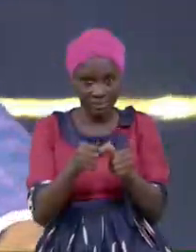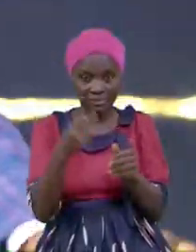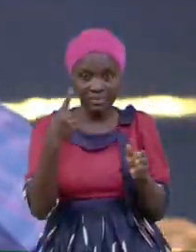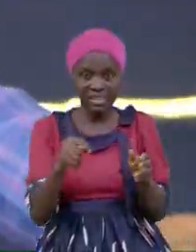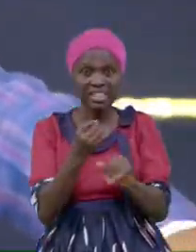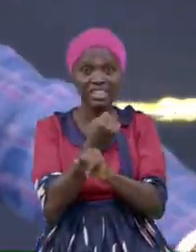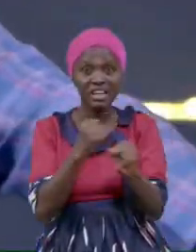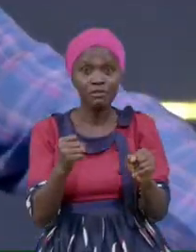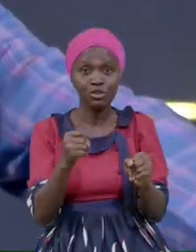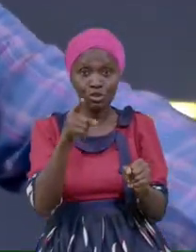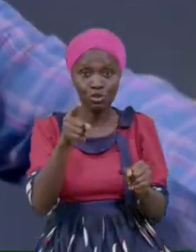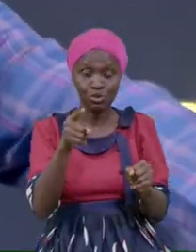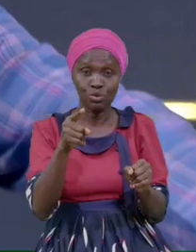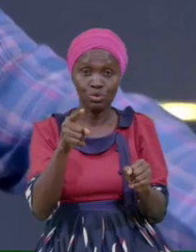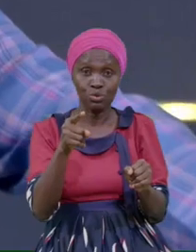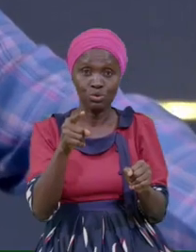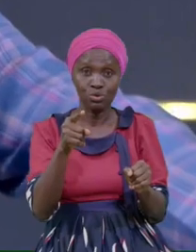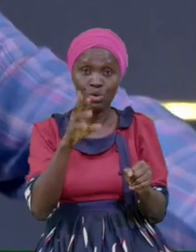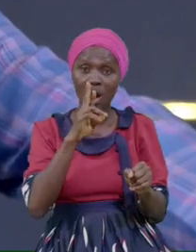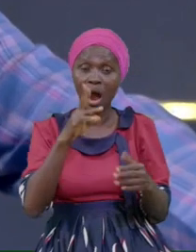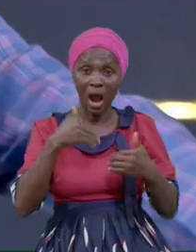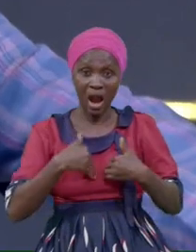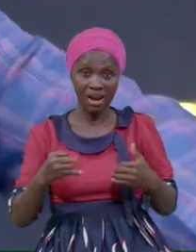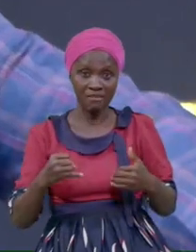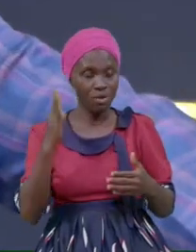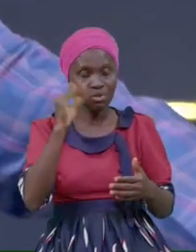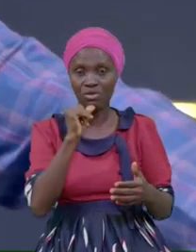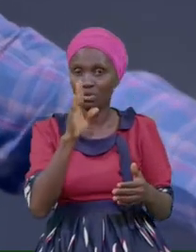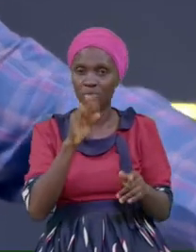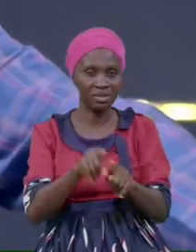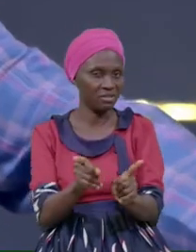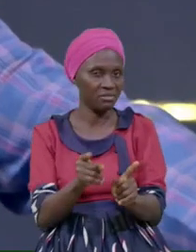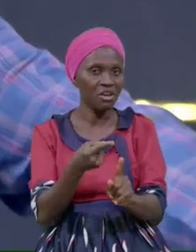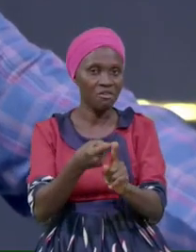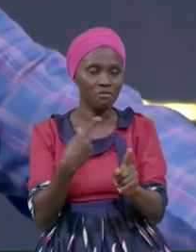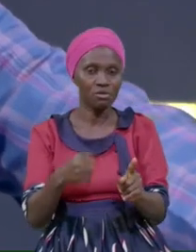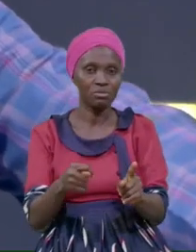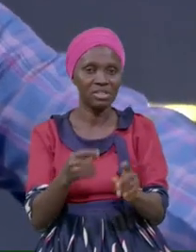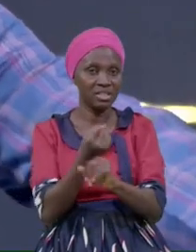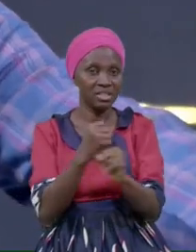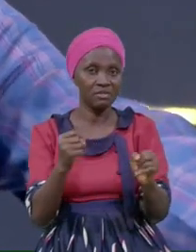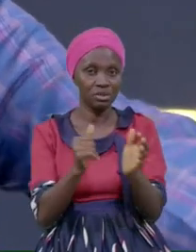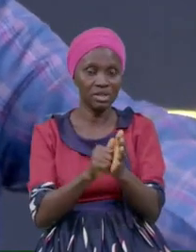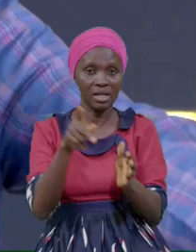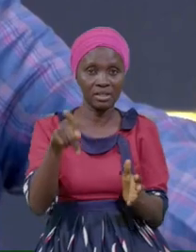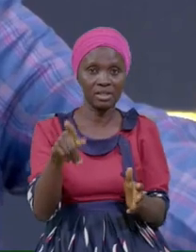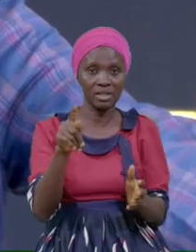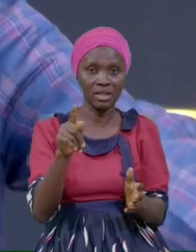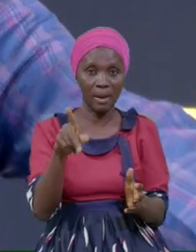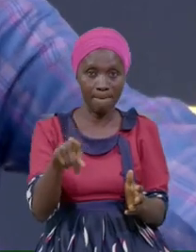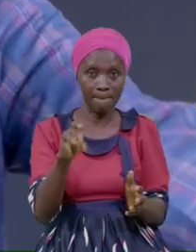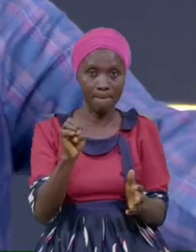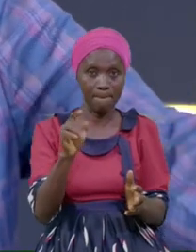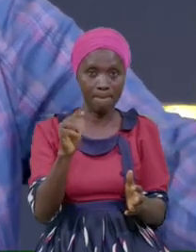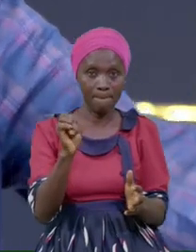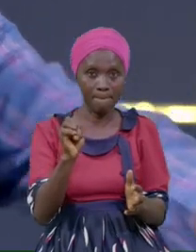Le salut que vous avez ne sera pas différent du salut que Pierre avait, que Jean